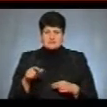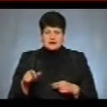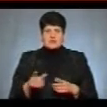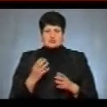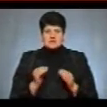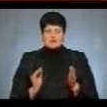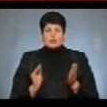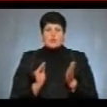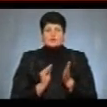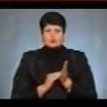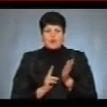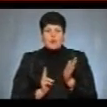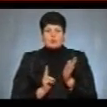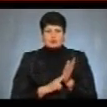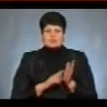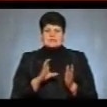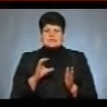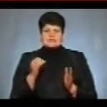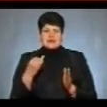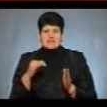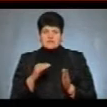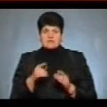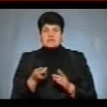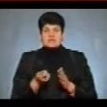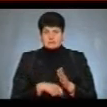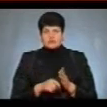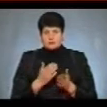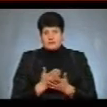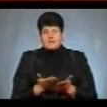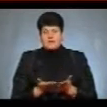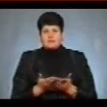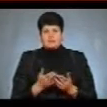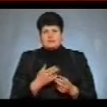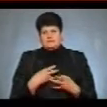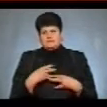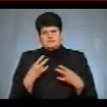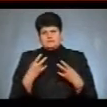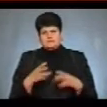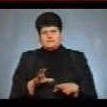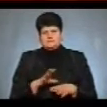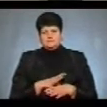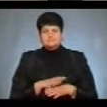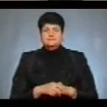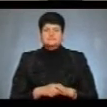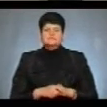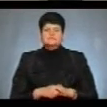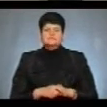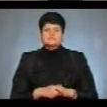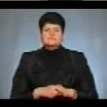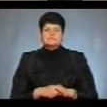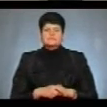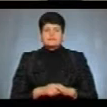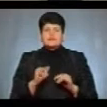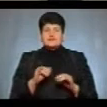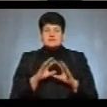додатково опломбовувати сейф, хоча він і так на замку знаходиться, на нашу думку, не було такої потреби. Ось.